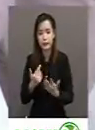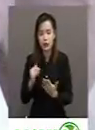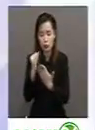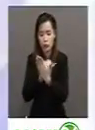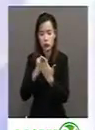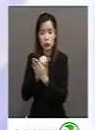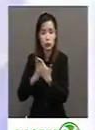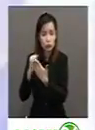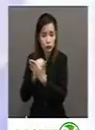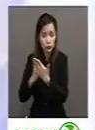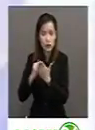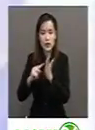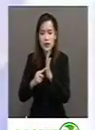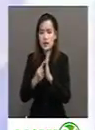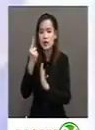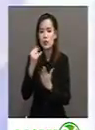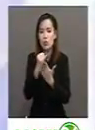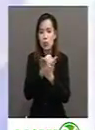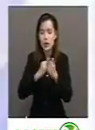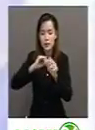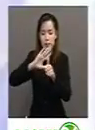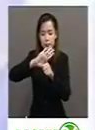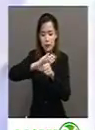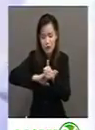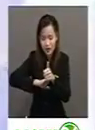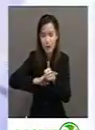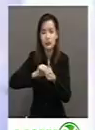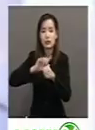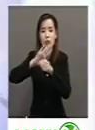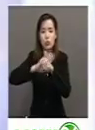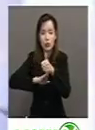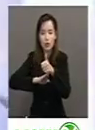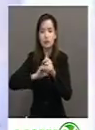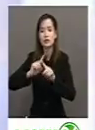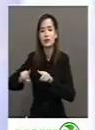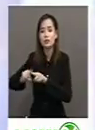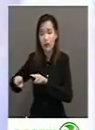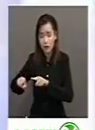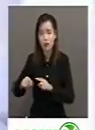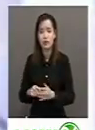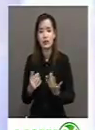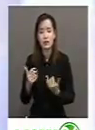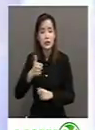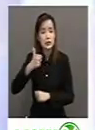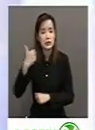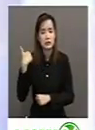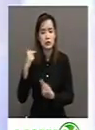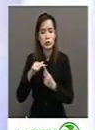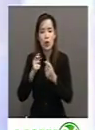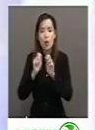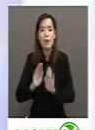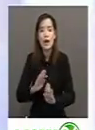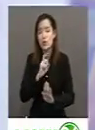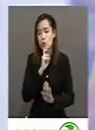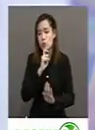ากบังเพลิงเริ่มวาดรายละเอียดพื้นหลังของภาพนารายอวตารแต่ละทิศส่วนอื่นอยู่ระหว่างการออกแบบส